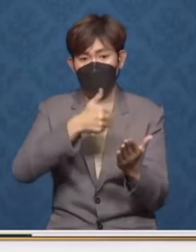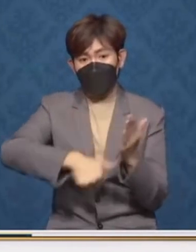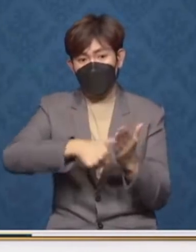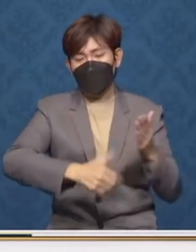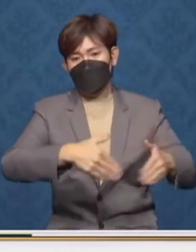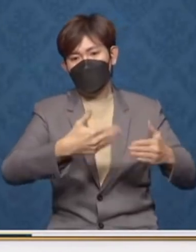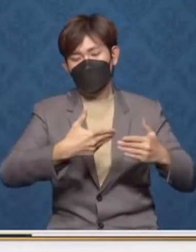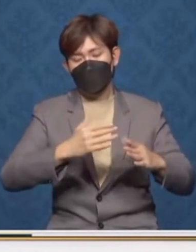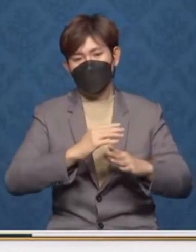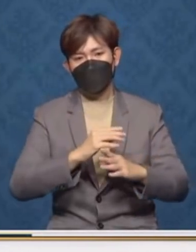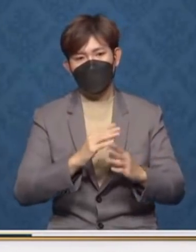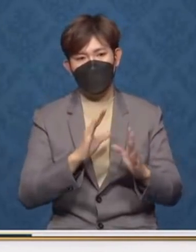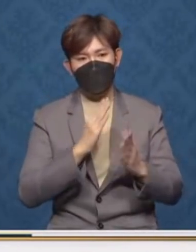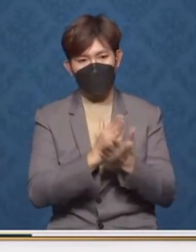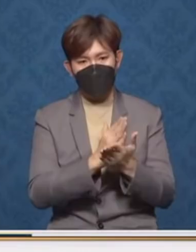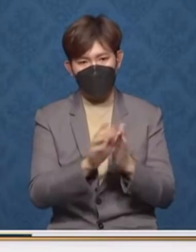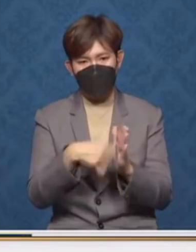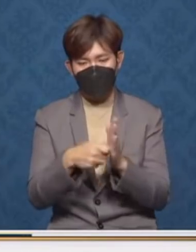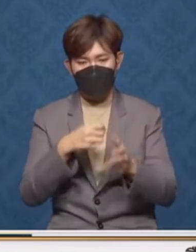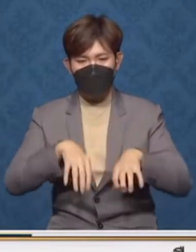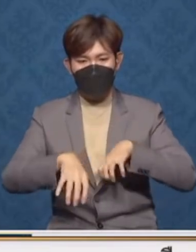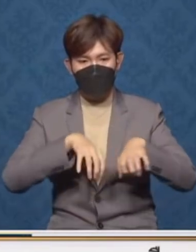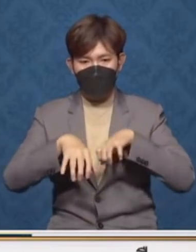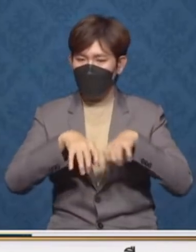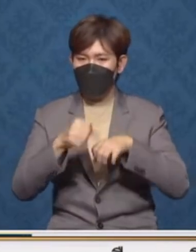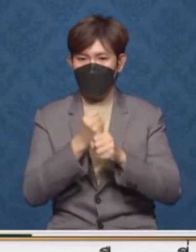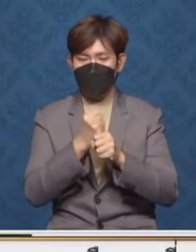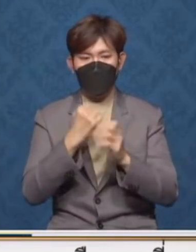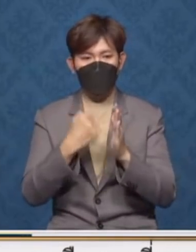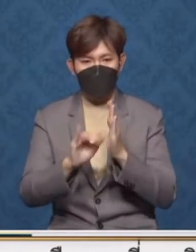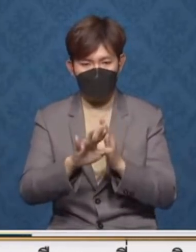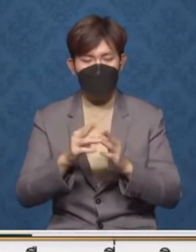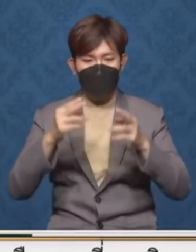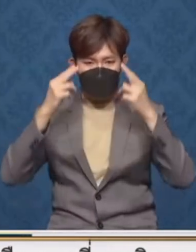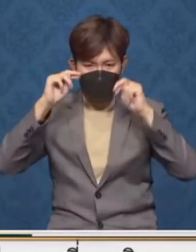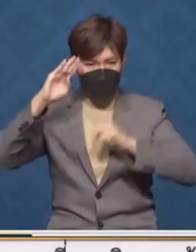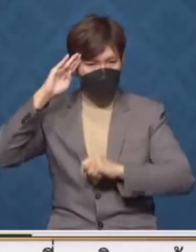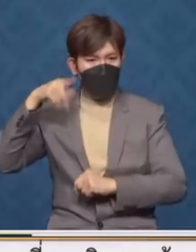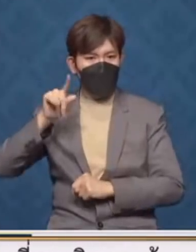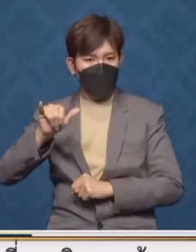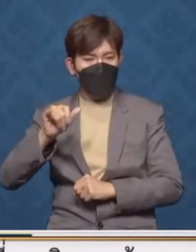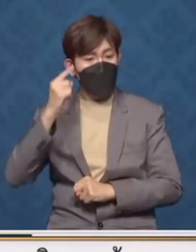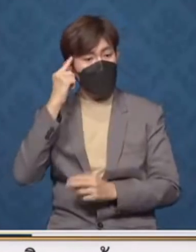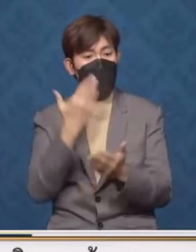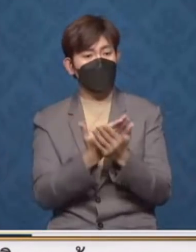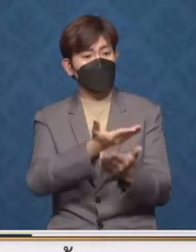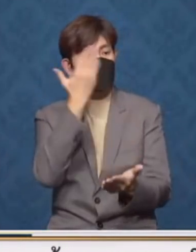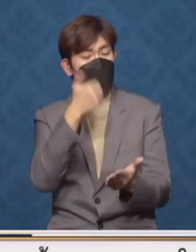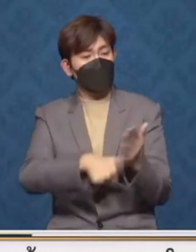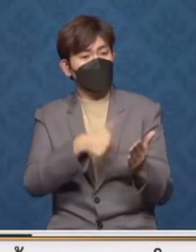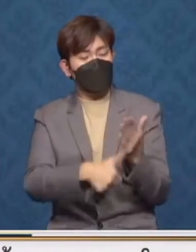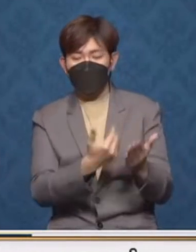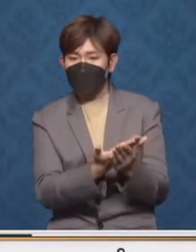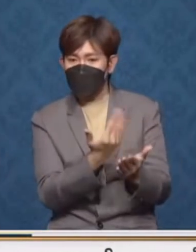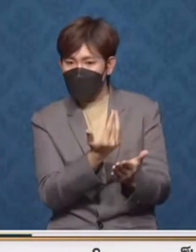ไปเพราะการบริหารที่ผิดพลาดของพลเอกประยุทธ์และอย่าหวังว่ารัฐบาลนี้จะไปเก็บภาษีจากคนรวยเพิ่มค่ะรัฐบาลนี้มี